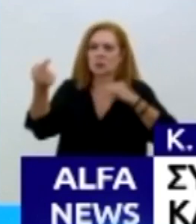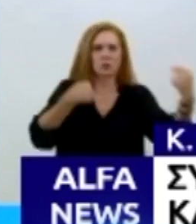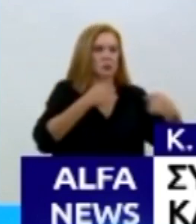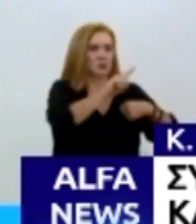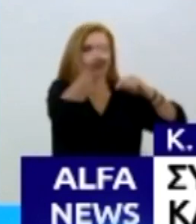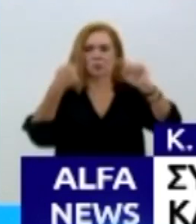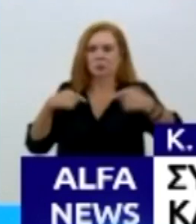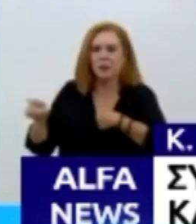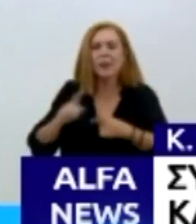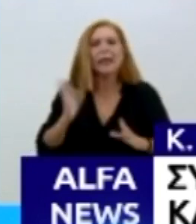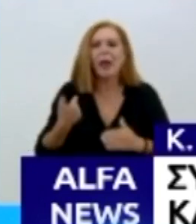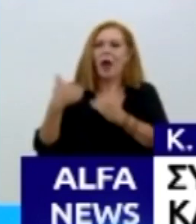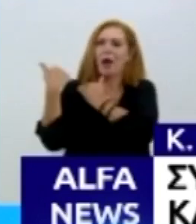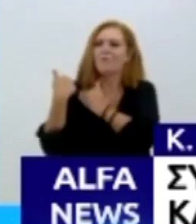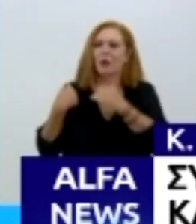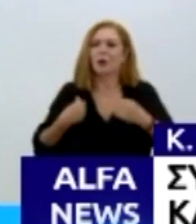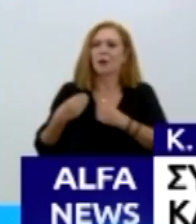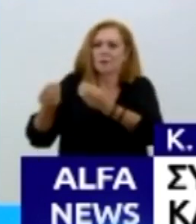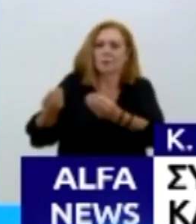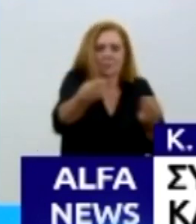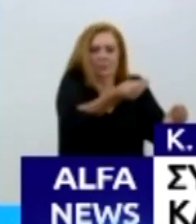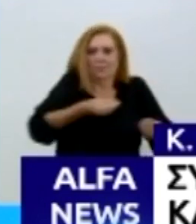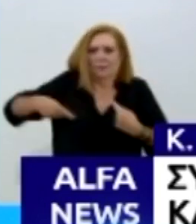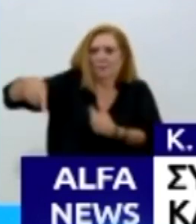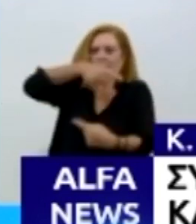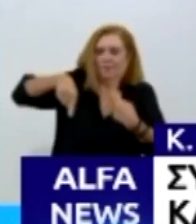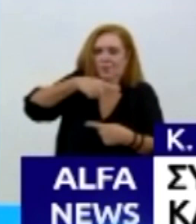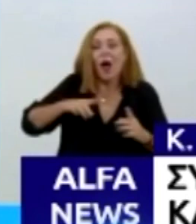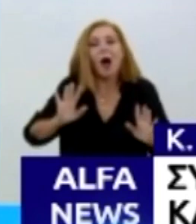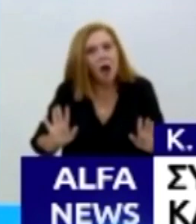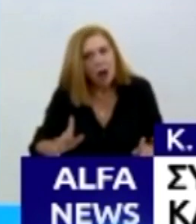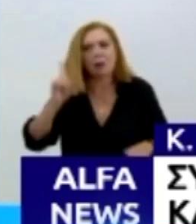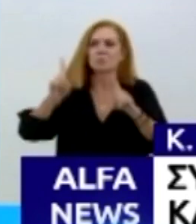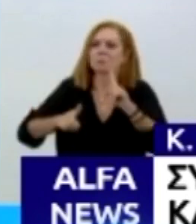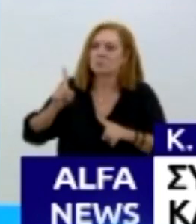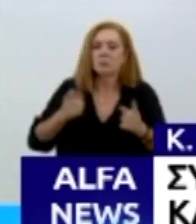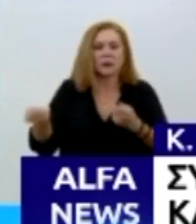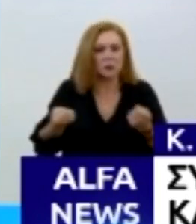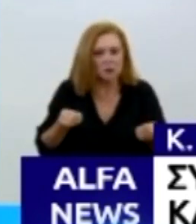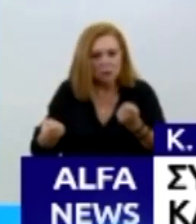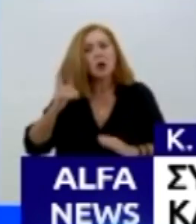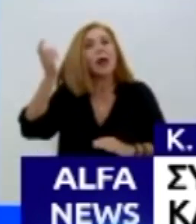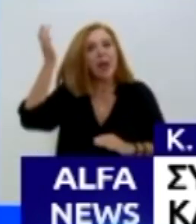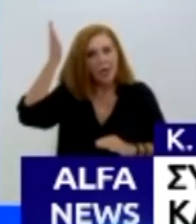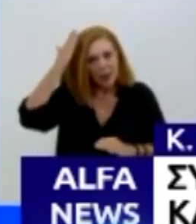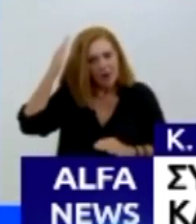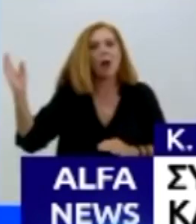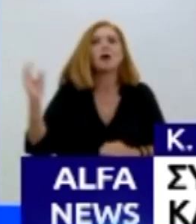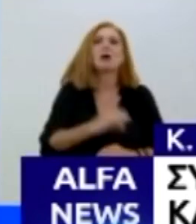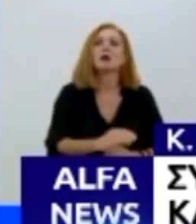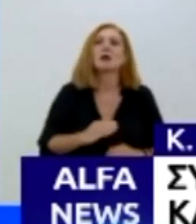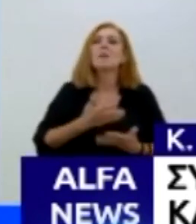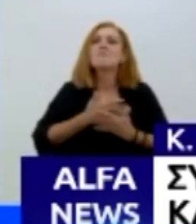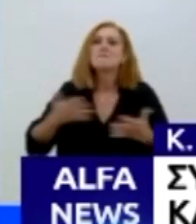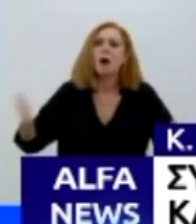μετάθεση ευθυνών. Είδα όμως και συντονισμό, οργάνωση και κυρίως ηρωισμό. Και επειδή μίλησα πολύ